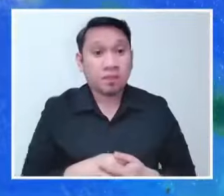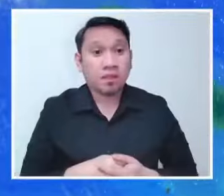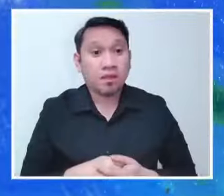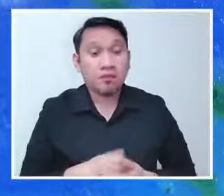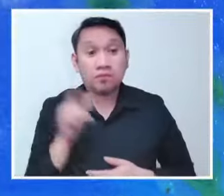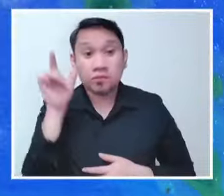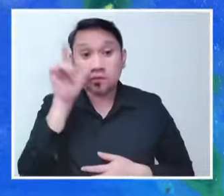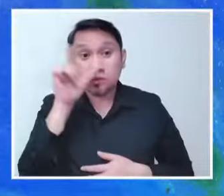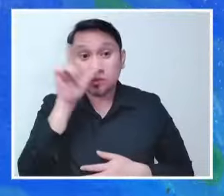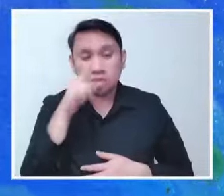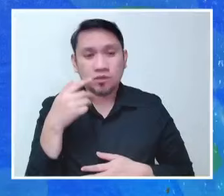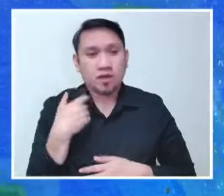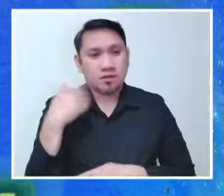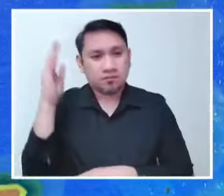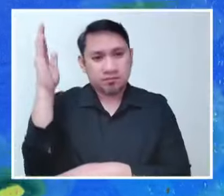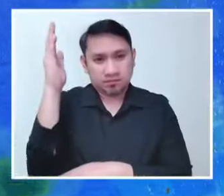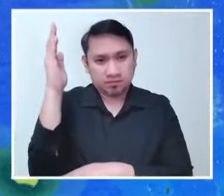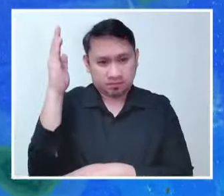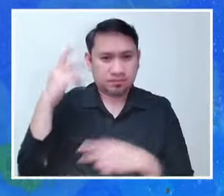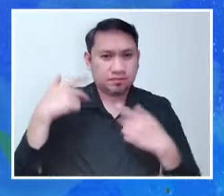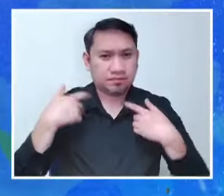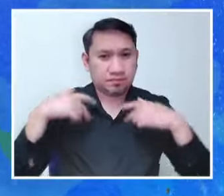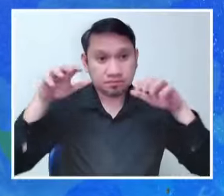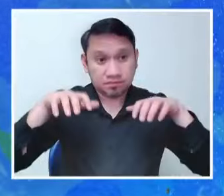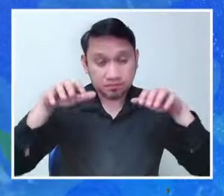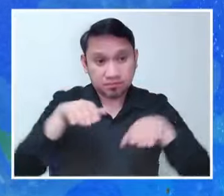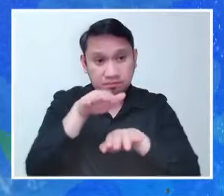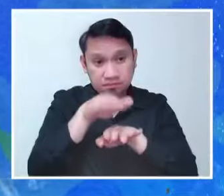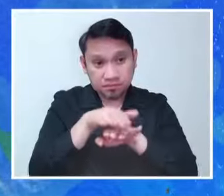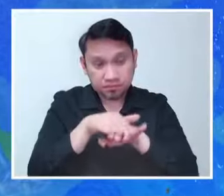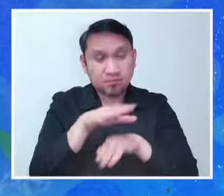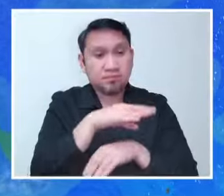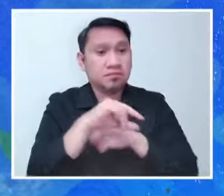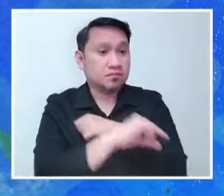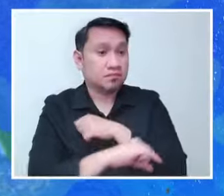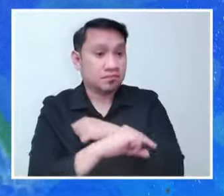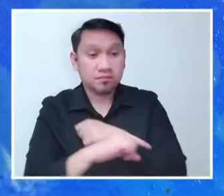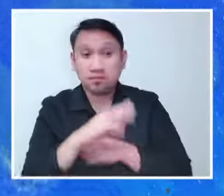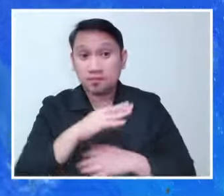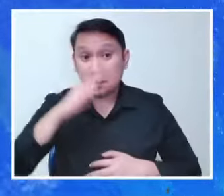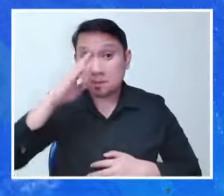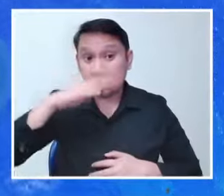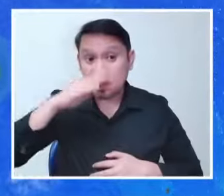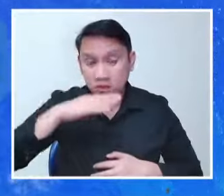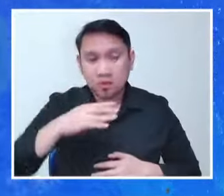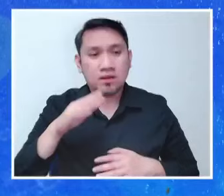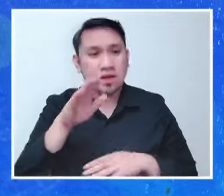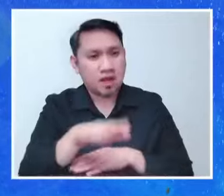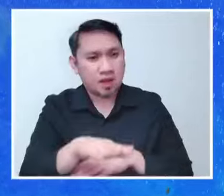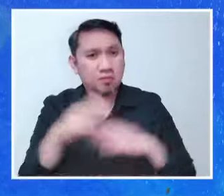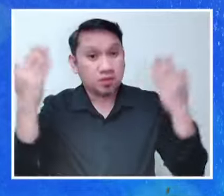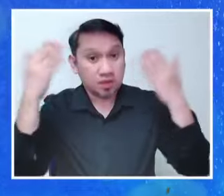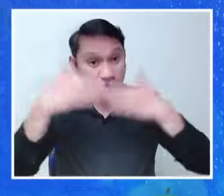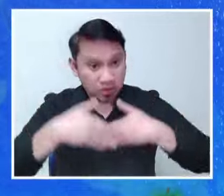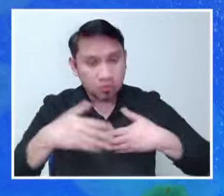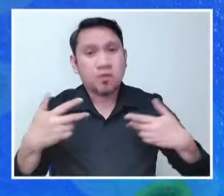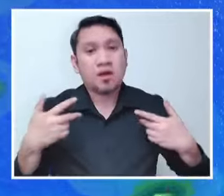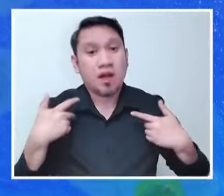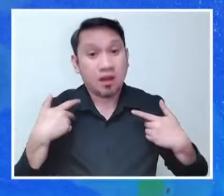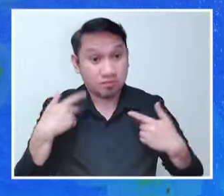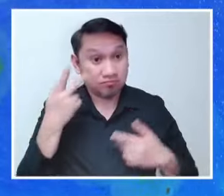meron din kaunting ulan sa ilang lugar sa may Mindoro, Quezon at Bicol. Sa hapon naman hanggang gabi ay maulan sa kanlurang bahagi ng